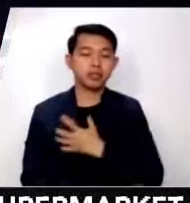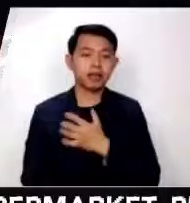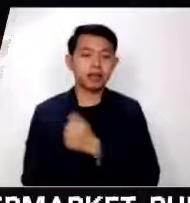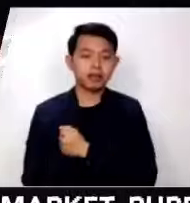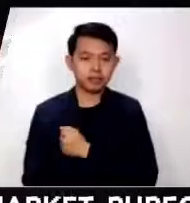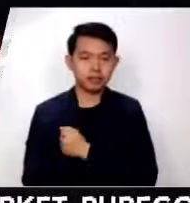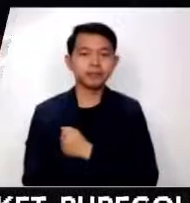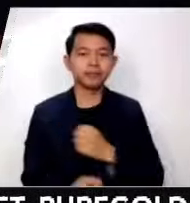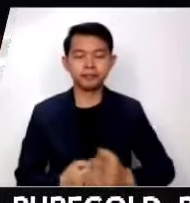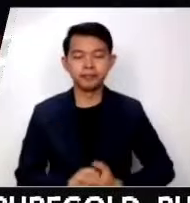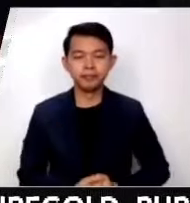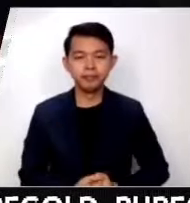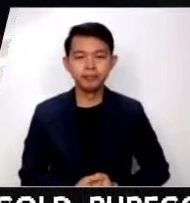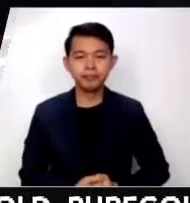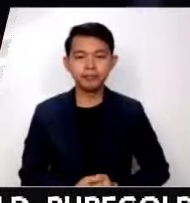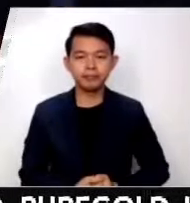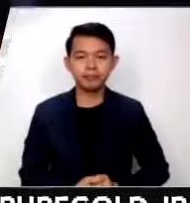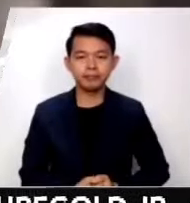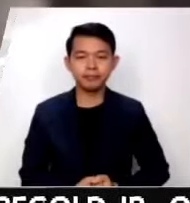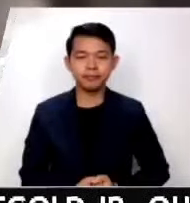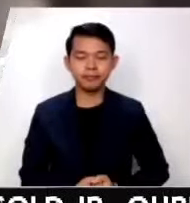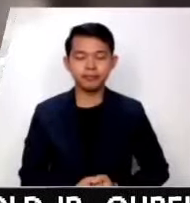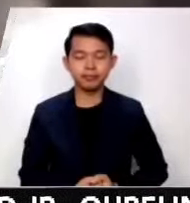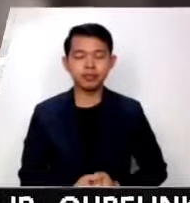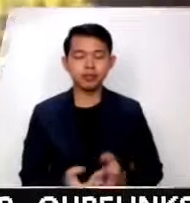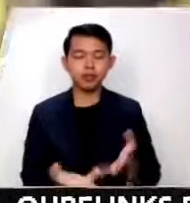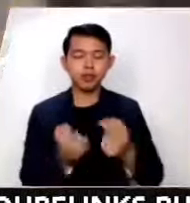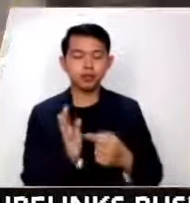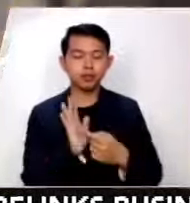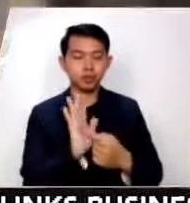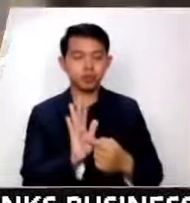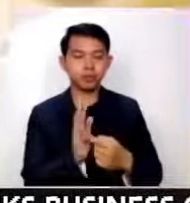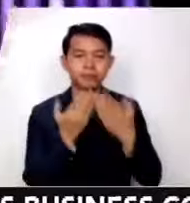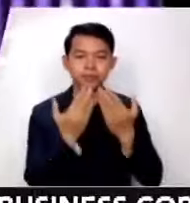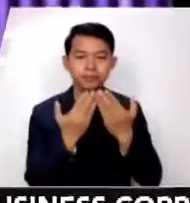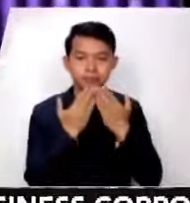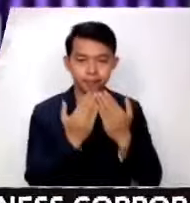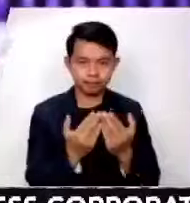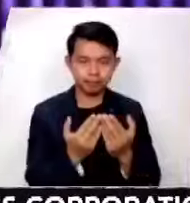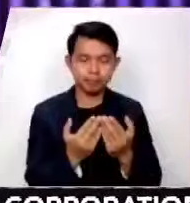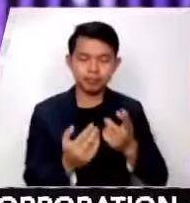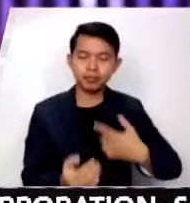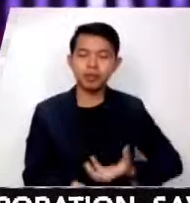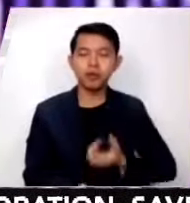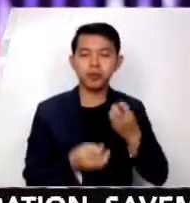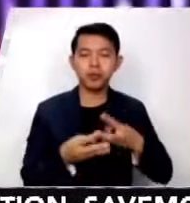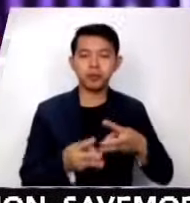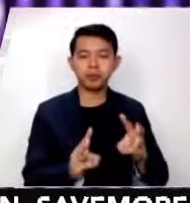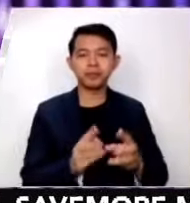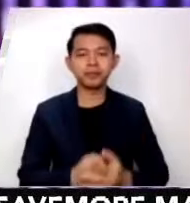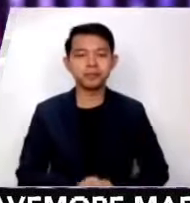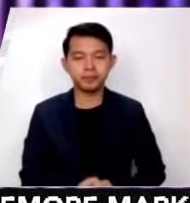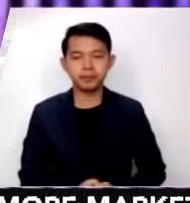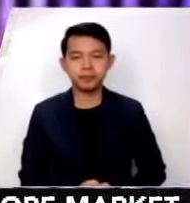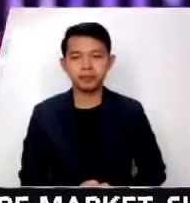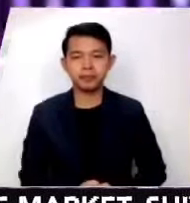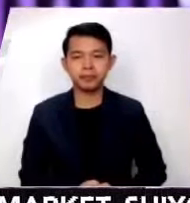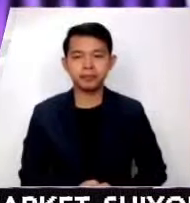This is our way of saying thank you to them kahit papano sa maliit lang na paraan. Hannah Montana star